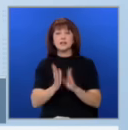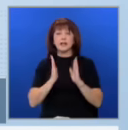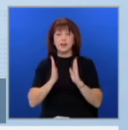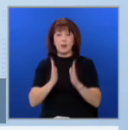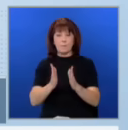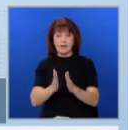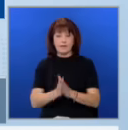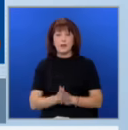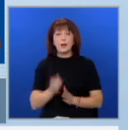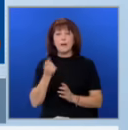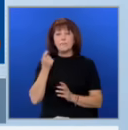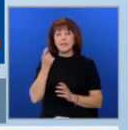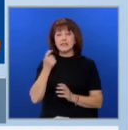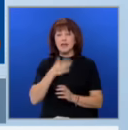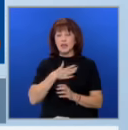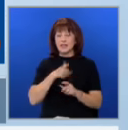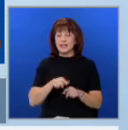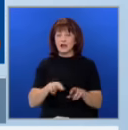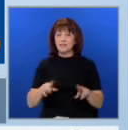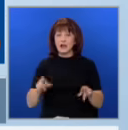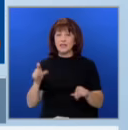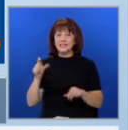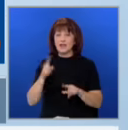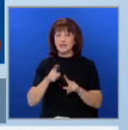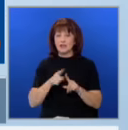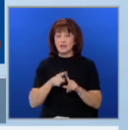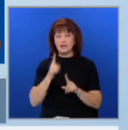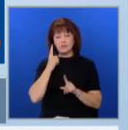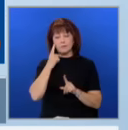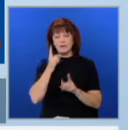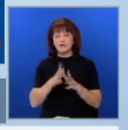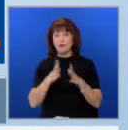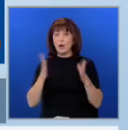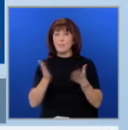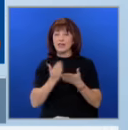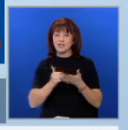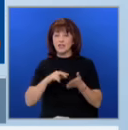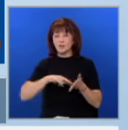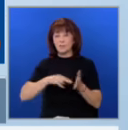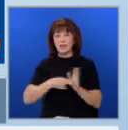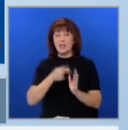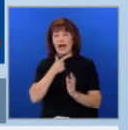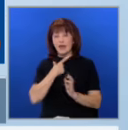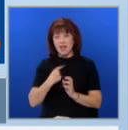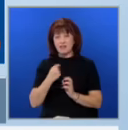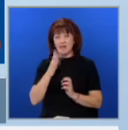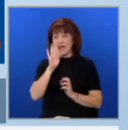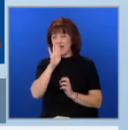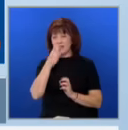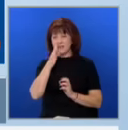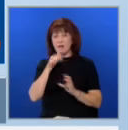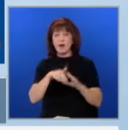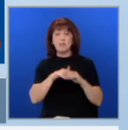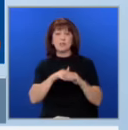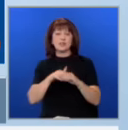Зафиров. Председателят на ИТН Слави Трифонов смята, че голяма част от сегашната политическа класа лицемерно поздравяват